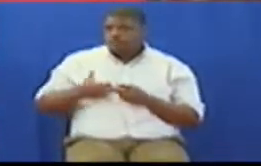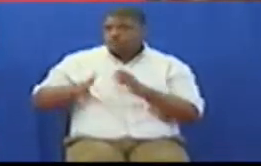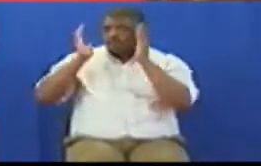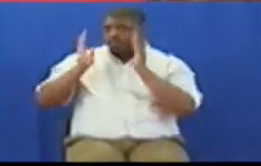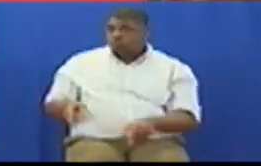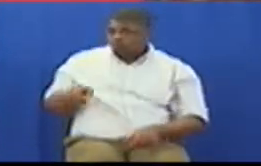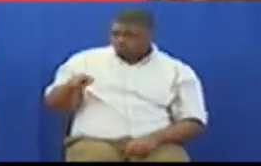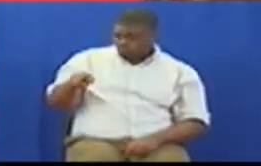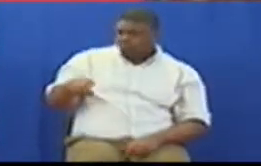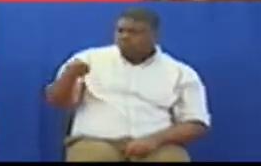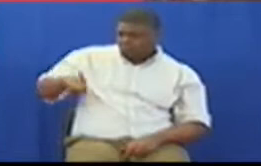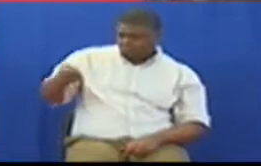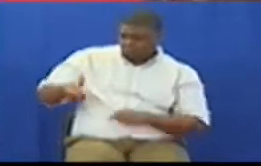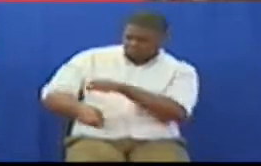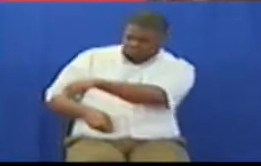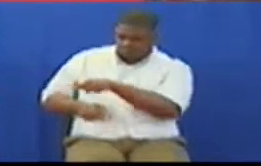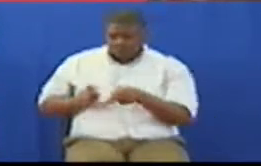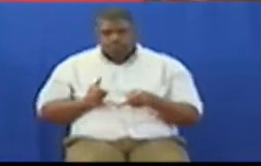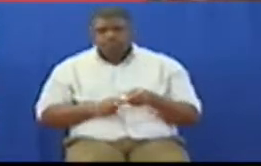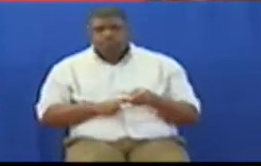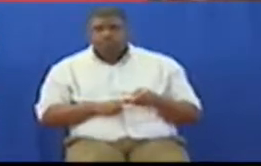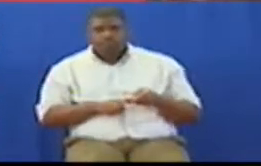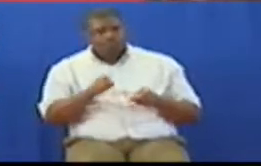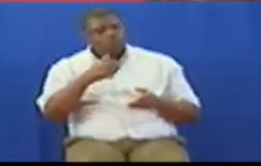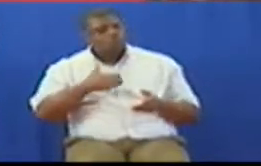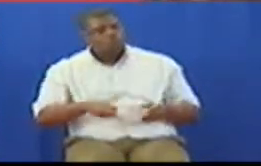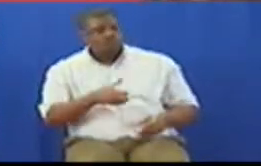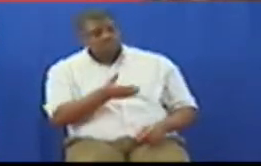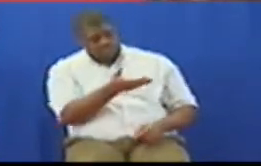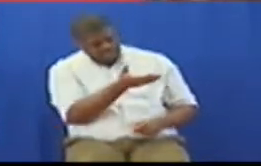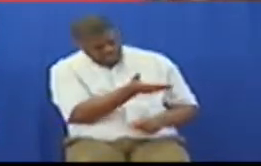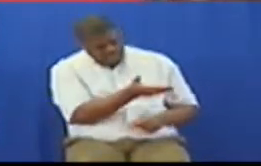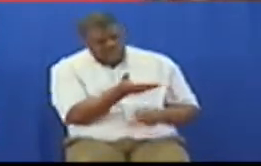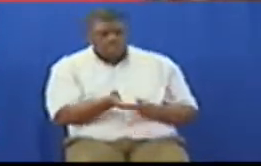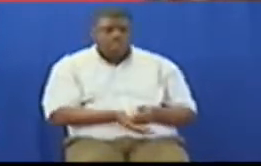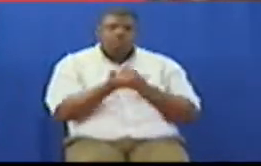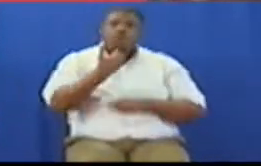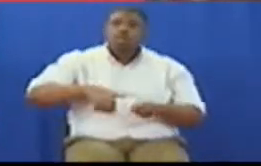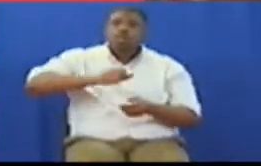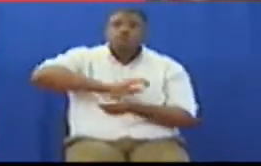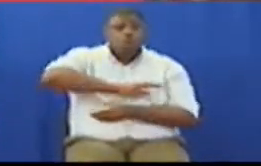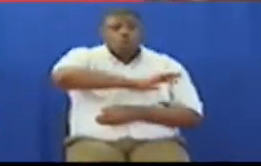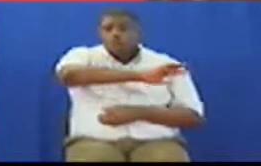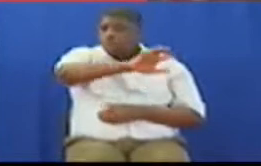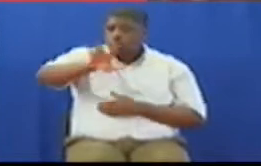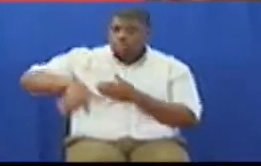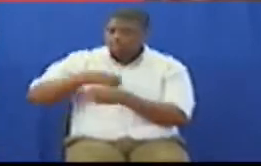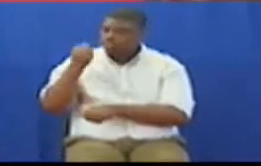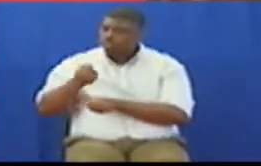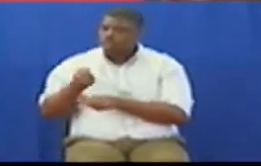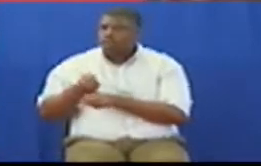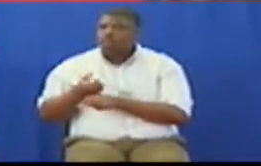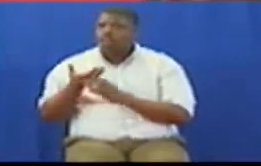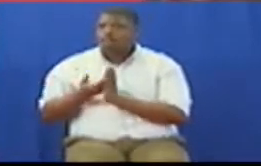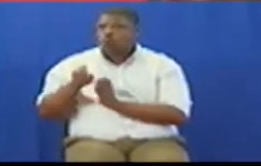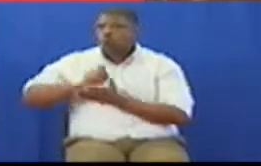Mkuu pamoja na mawaziri na manaibu waziri wote ambao wapo